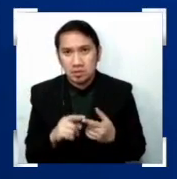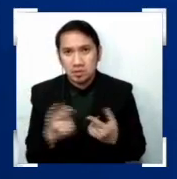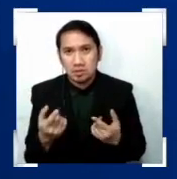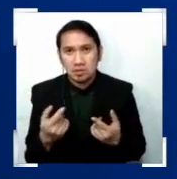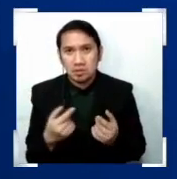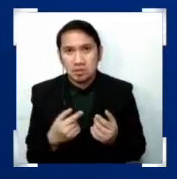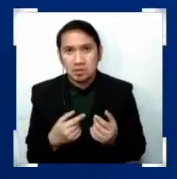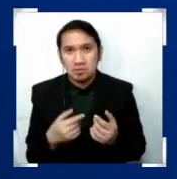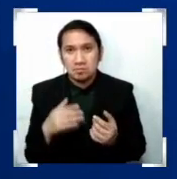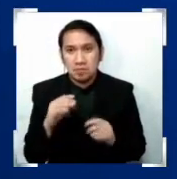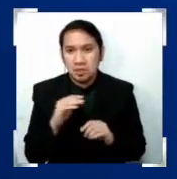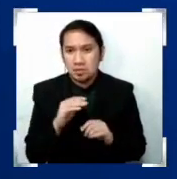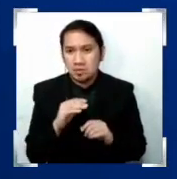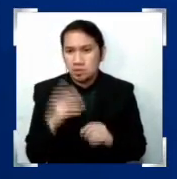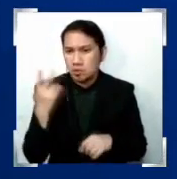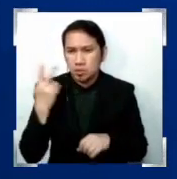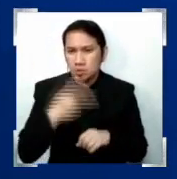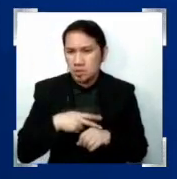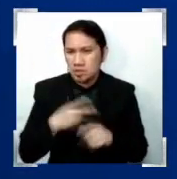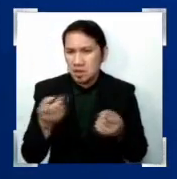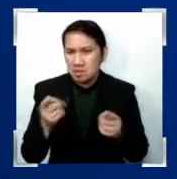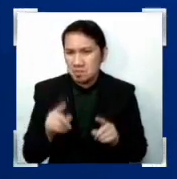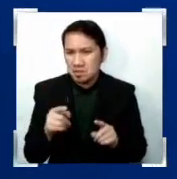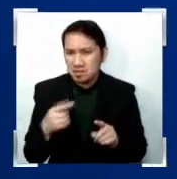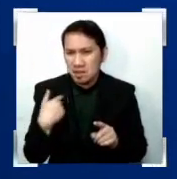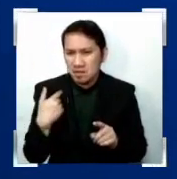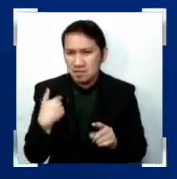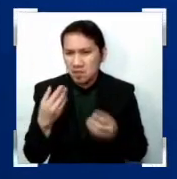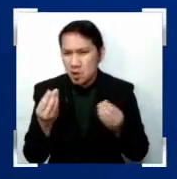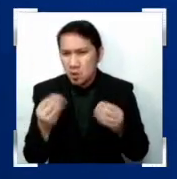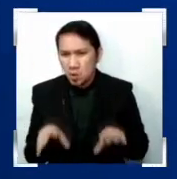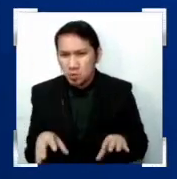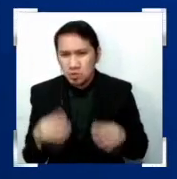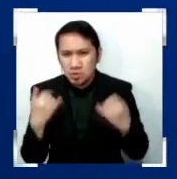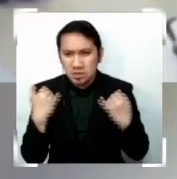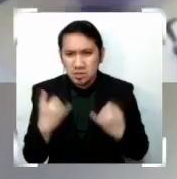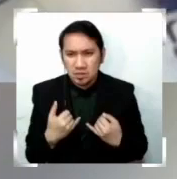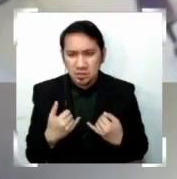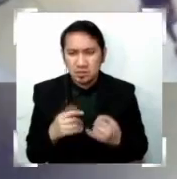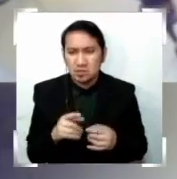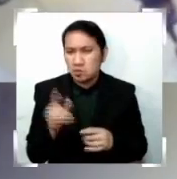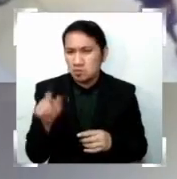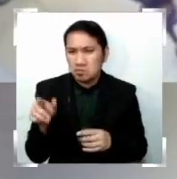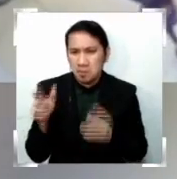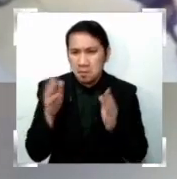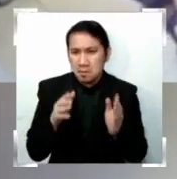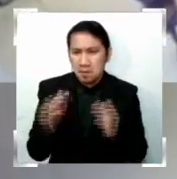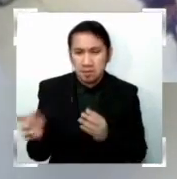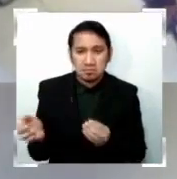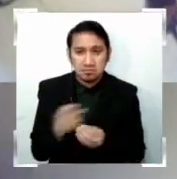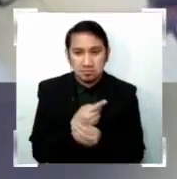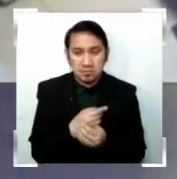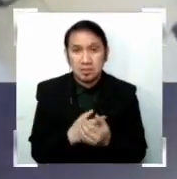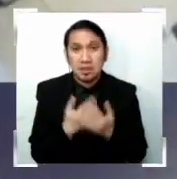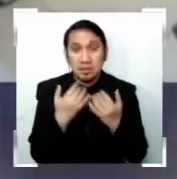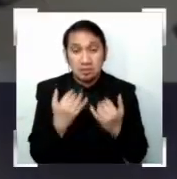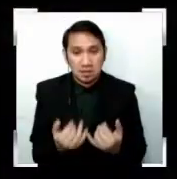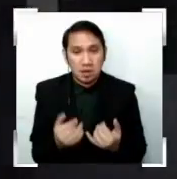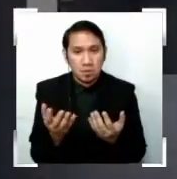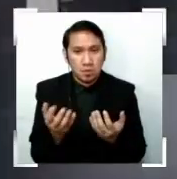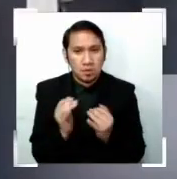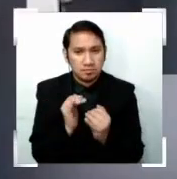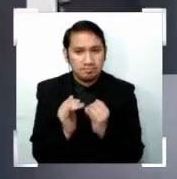may-ari, twice na yata ng ginawa. At yun nga, ang sabi ng may-ari is talagang tatanggalin na sana siya. Sinusubukan pa namin kunin ang panig ng pawn